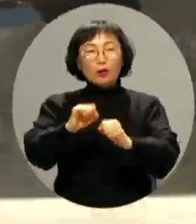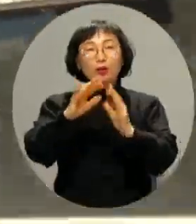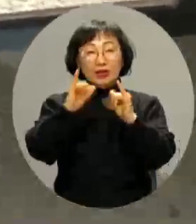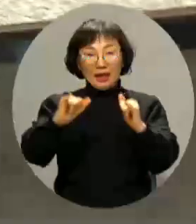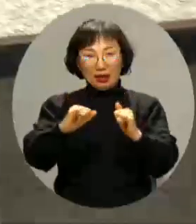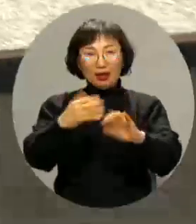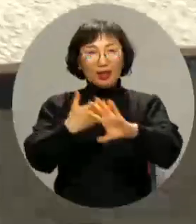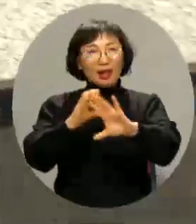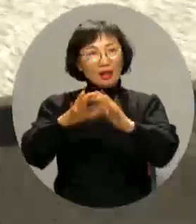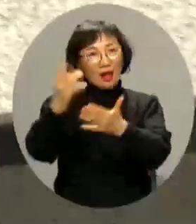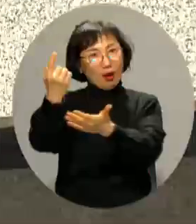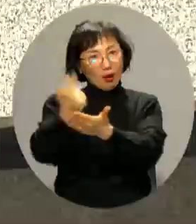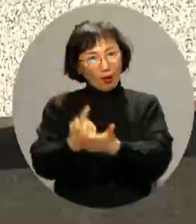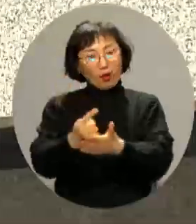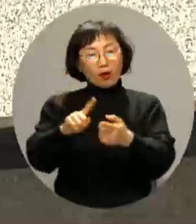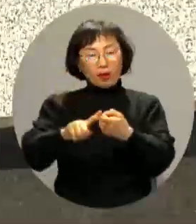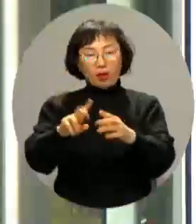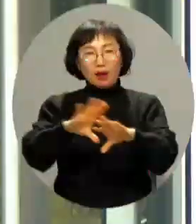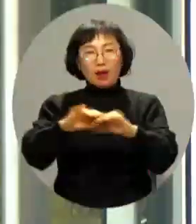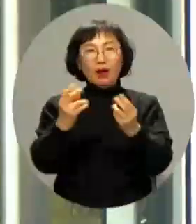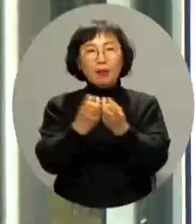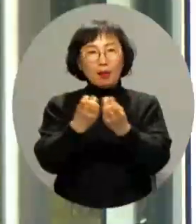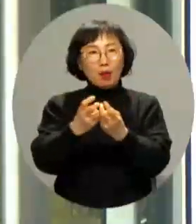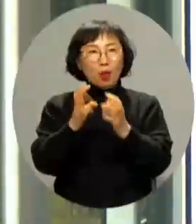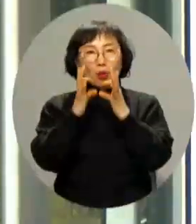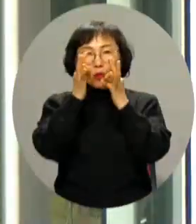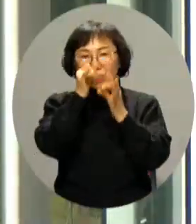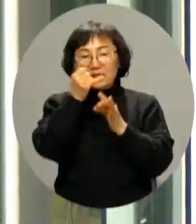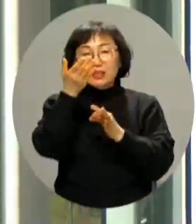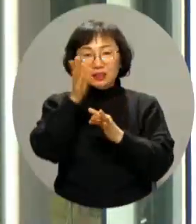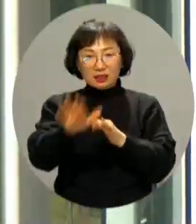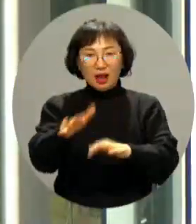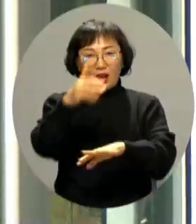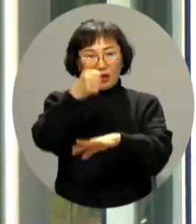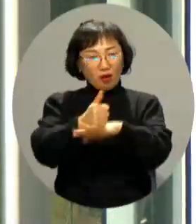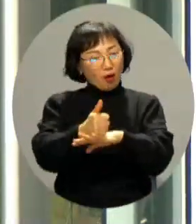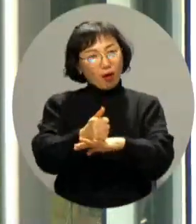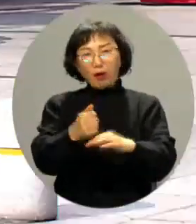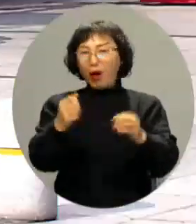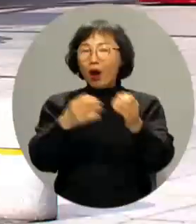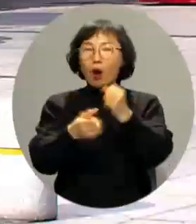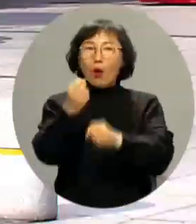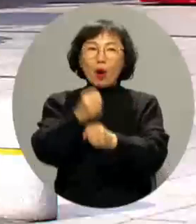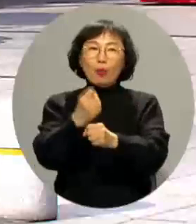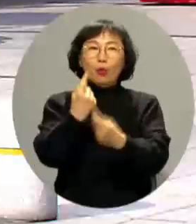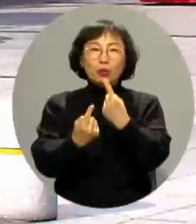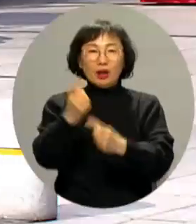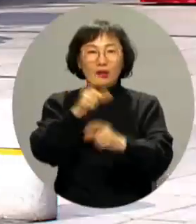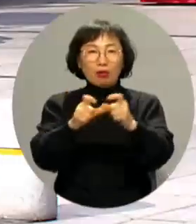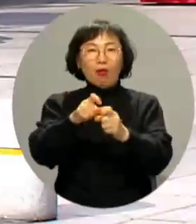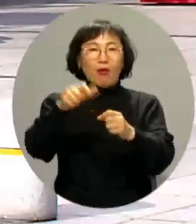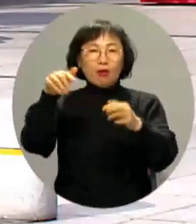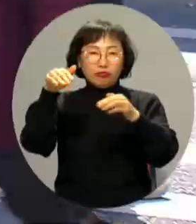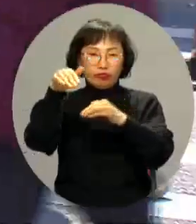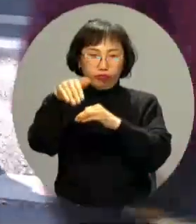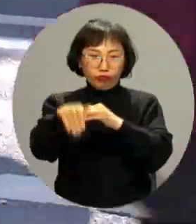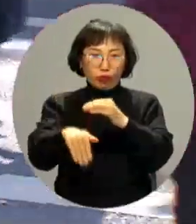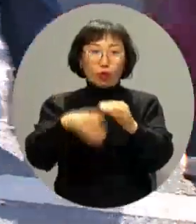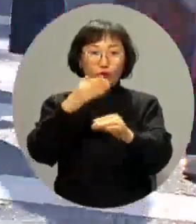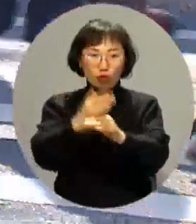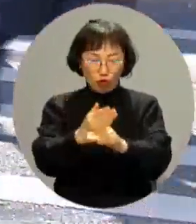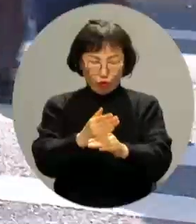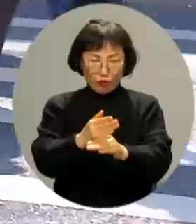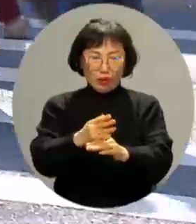외국인 인구를 나섰지만 반등보다는 골이 더 깊어지는 양상 성큼성큼 다가오는